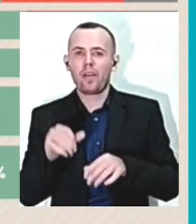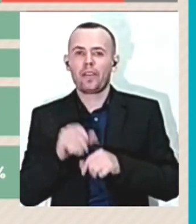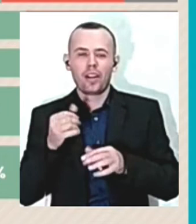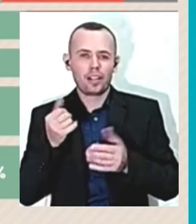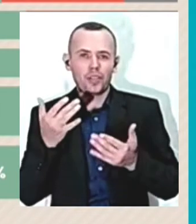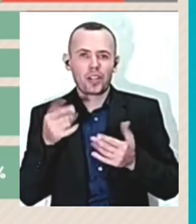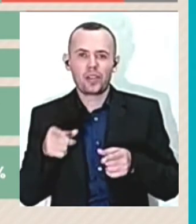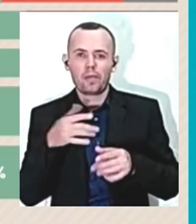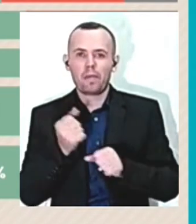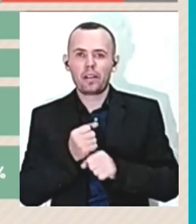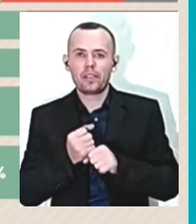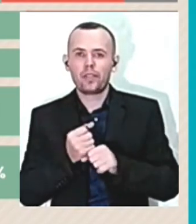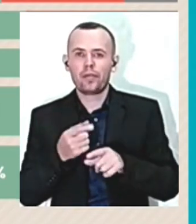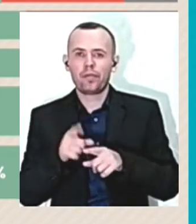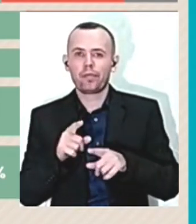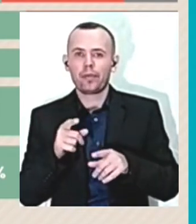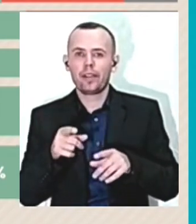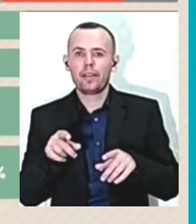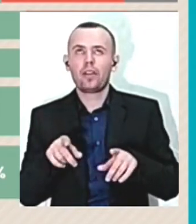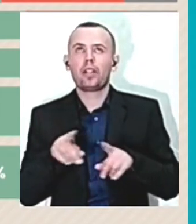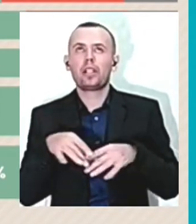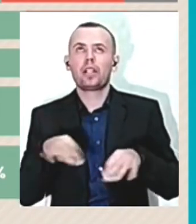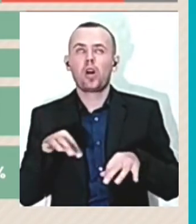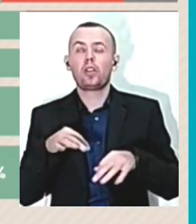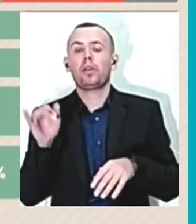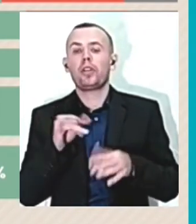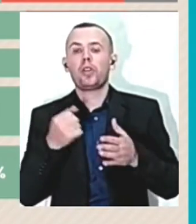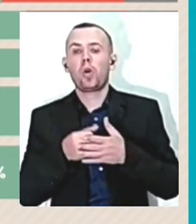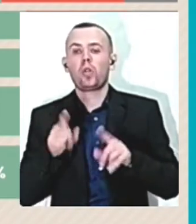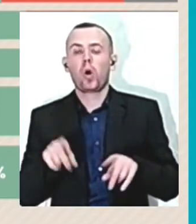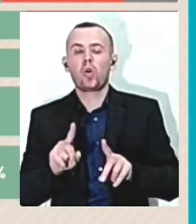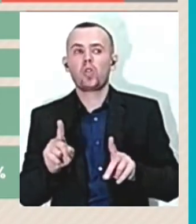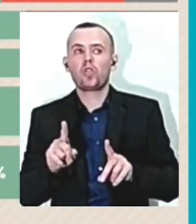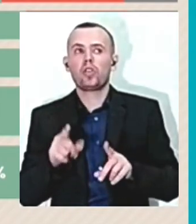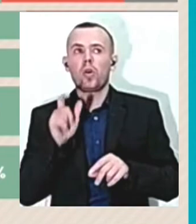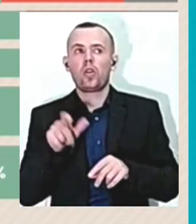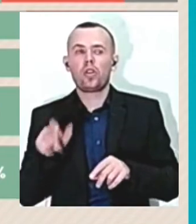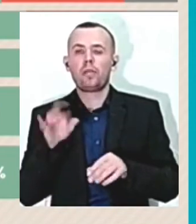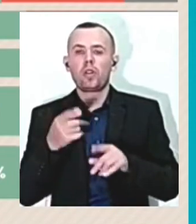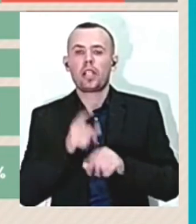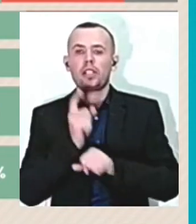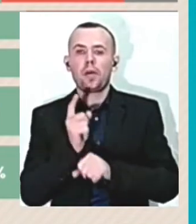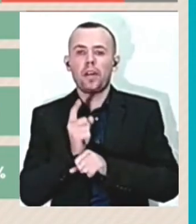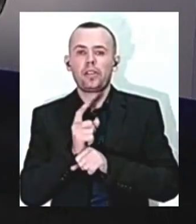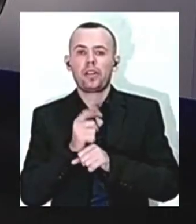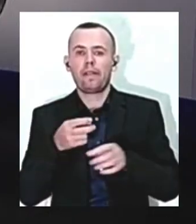2 місяці ні метро, ні транспорт. І до того, що людям просто забороняли там виходити з паспортами чи